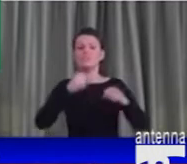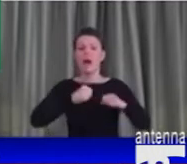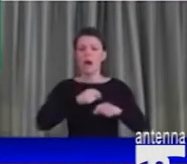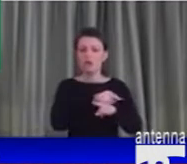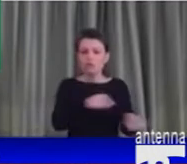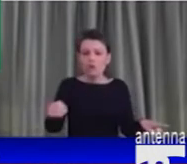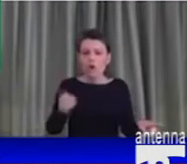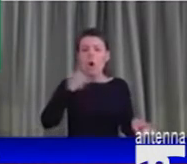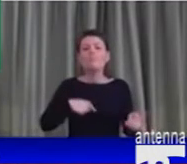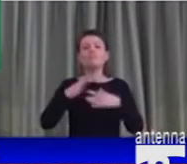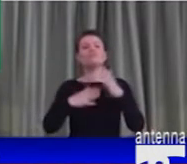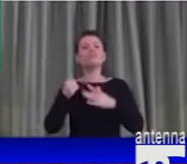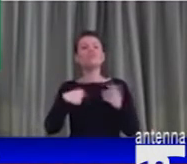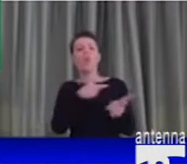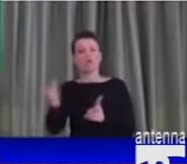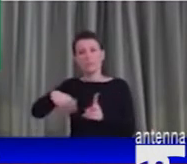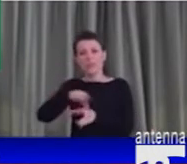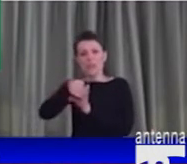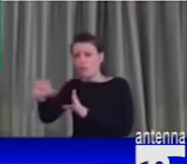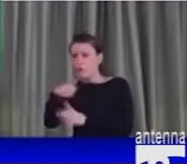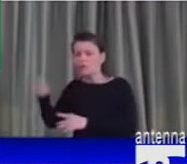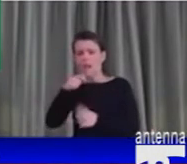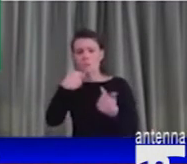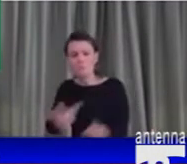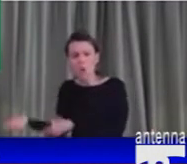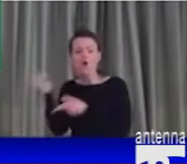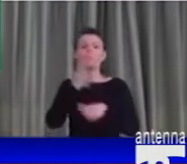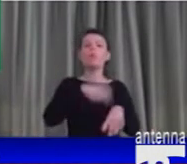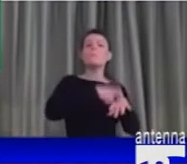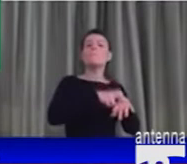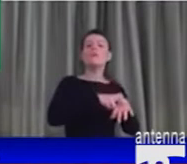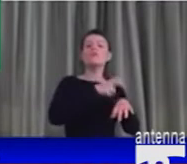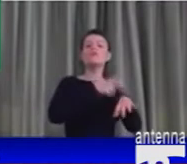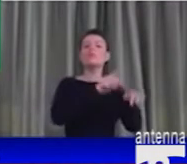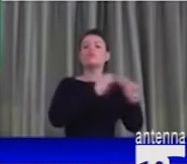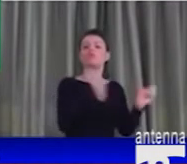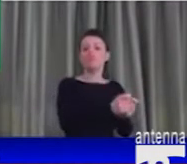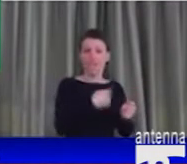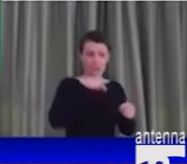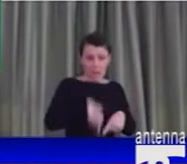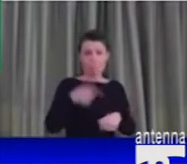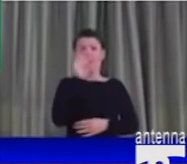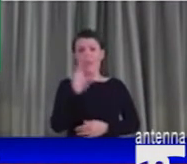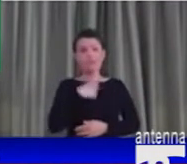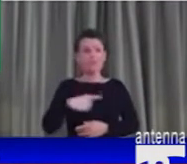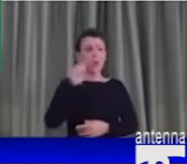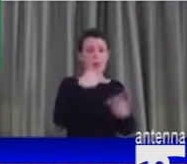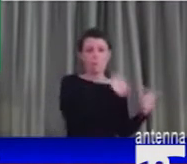strutture ospedaliere, stiamo tamponando i medici di medicina generale in regione, stiamo iniziando a tamponare il